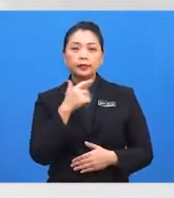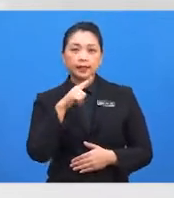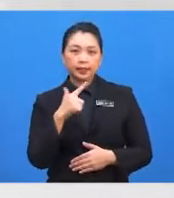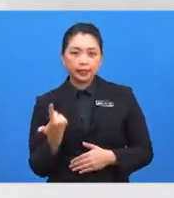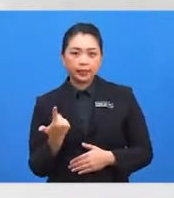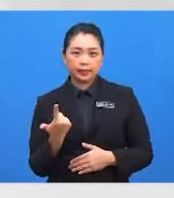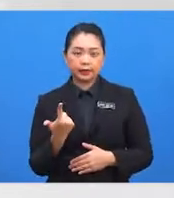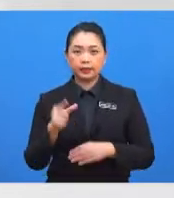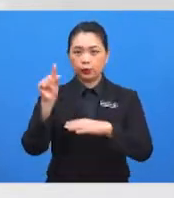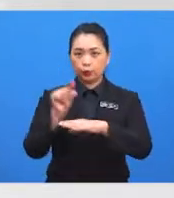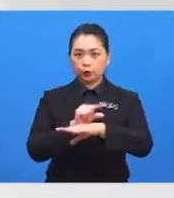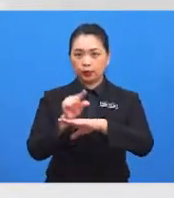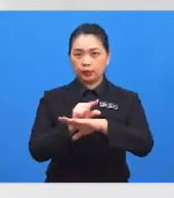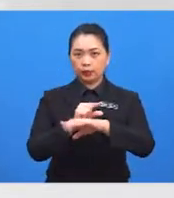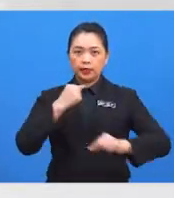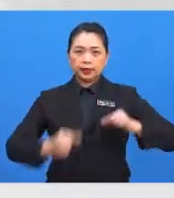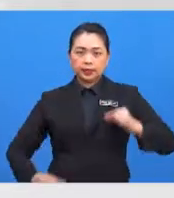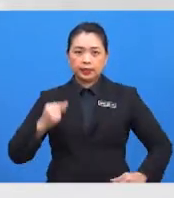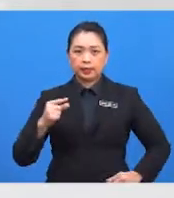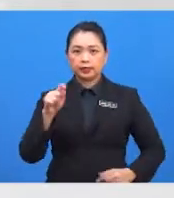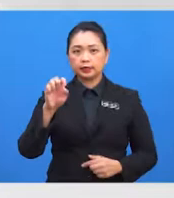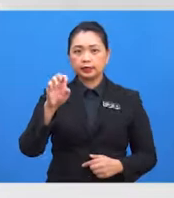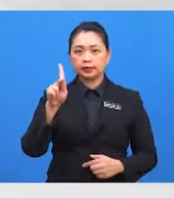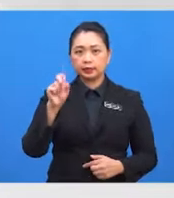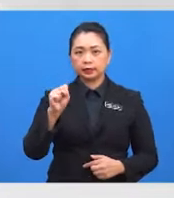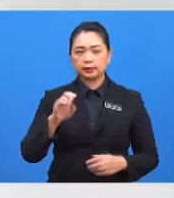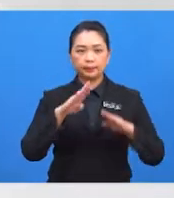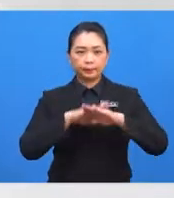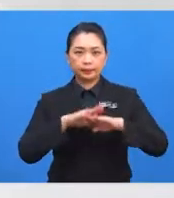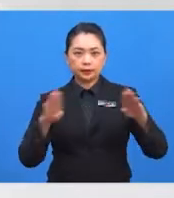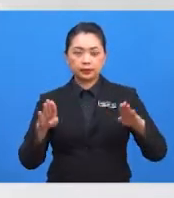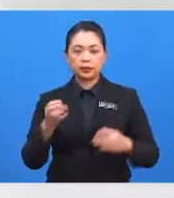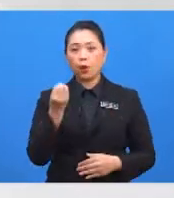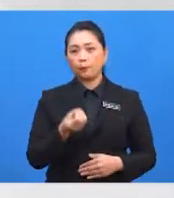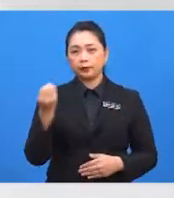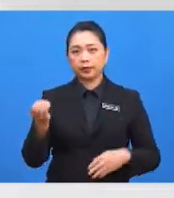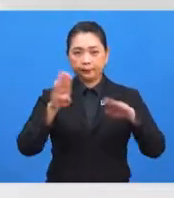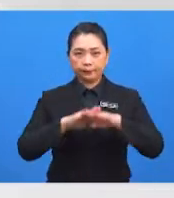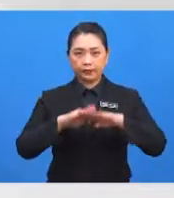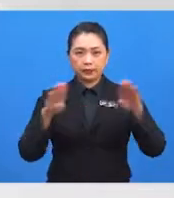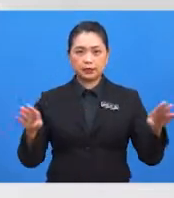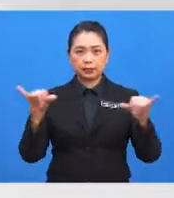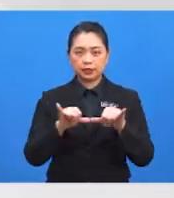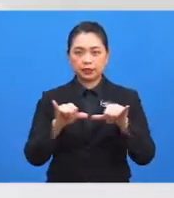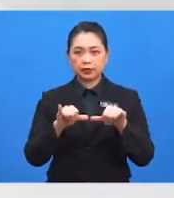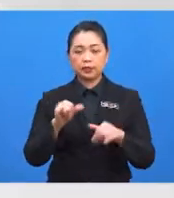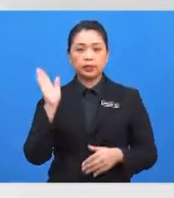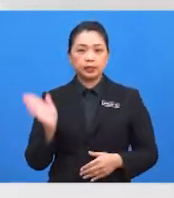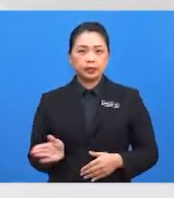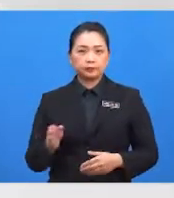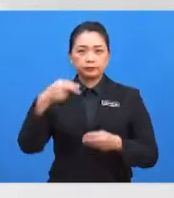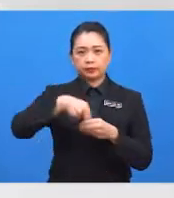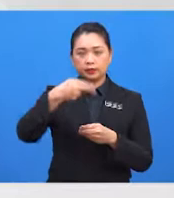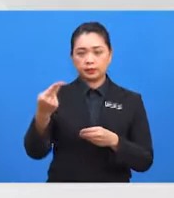digunakan. Gaya teks yang berbeza dan objek yang berbeza saiz. Ini menjadikan hasil kerja